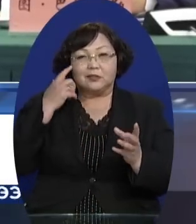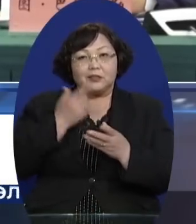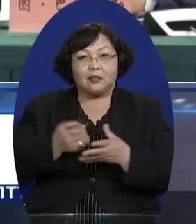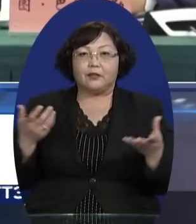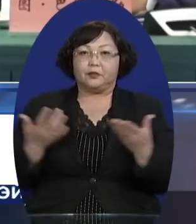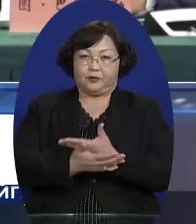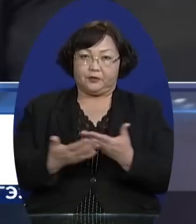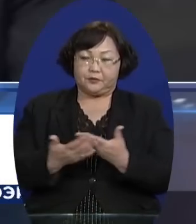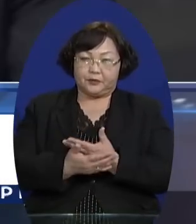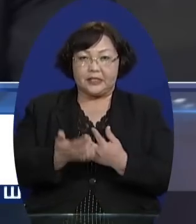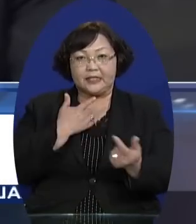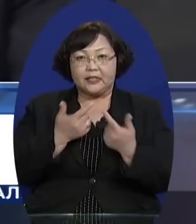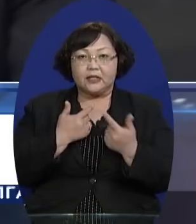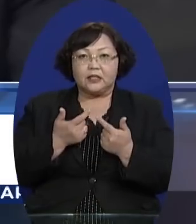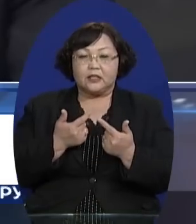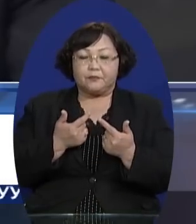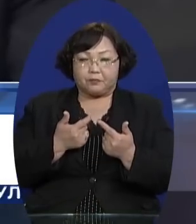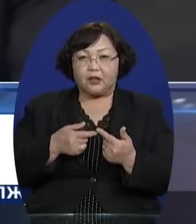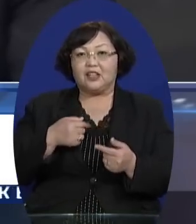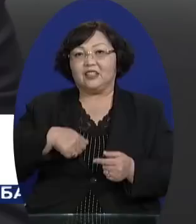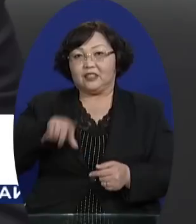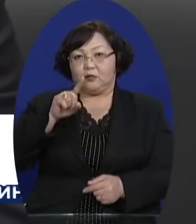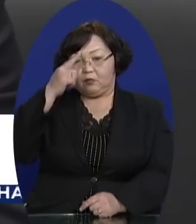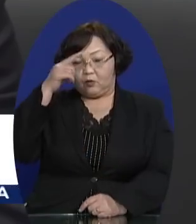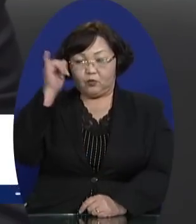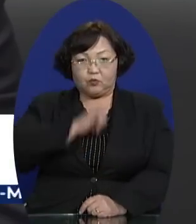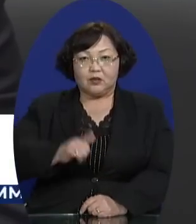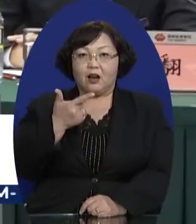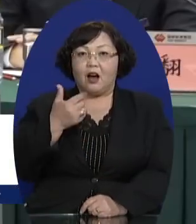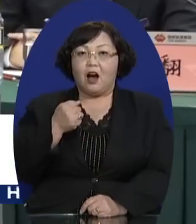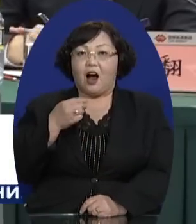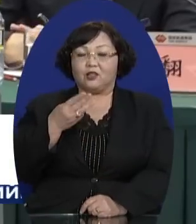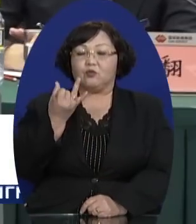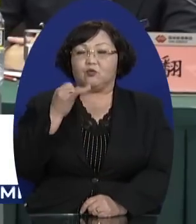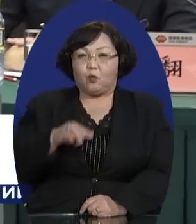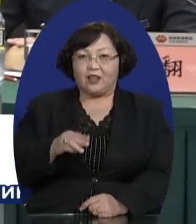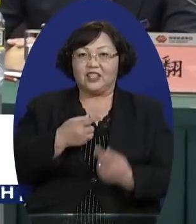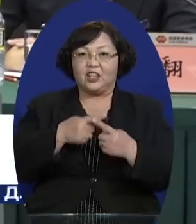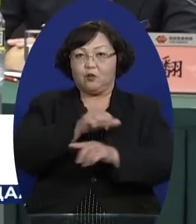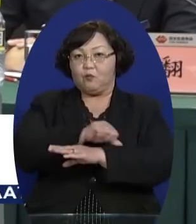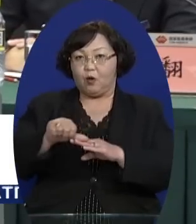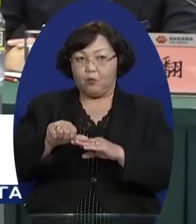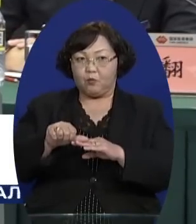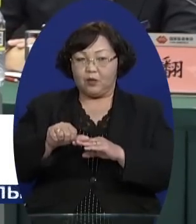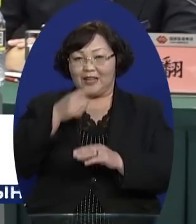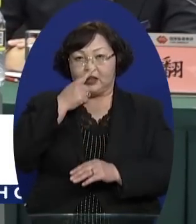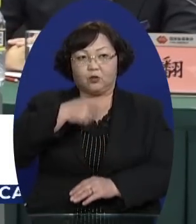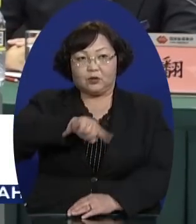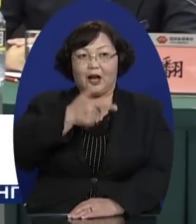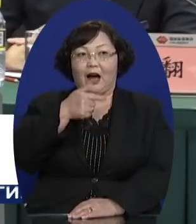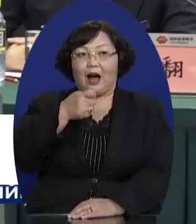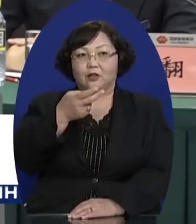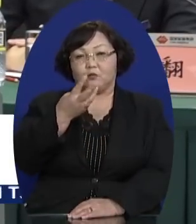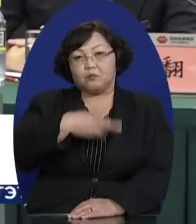өгчээ. Уулзалтын эхэнд Монгол Улсын гашуун сухайд бомб тулан бүгд найрамдах хятад улсын ганц мод бомбын хил хөдлөлийн төмөр замын бүтээн байгуулалтын